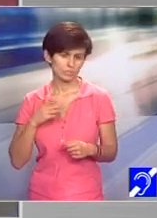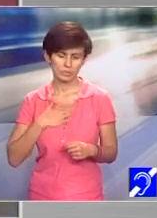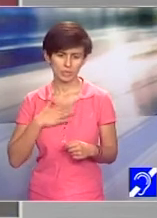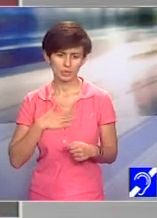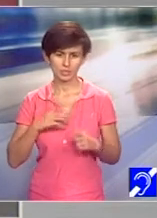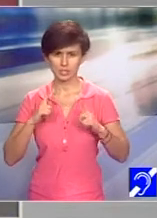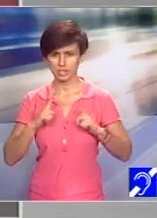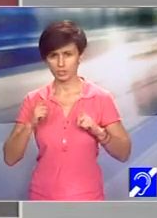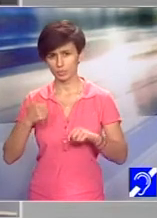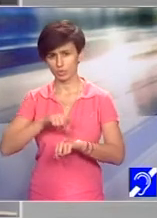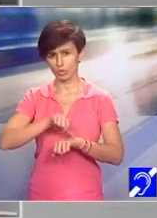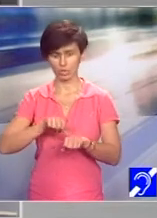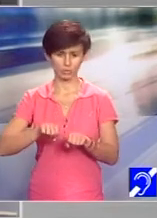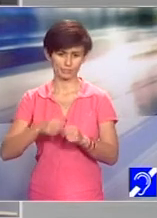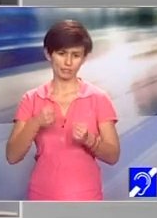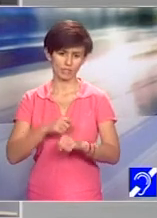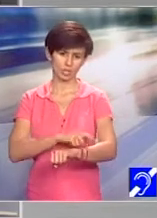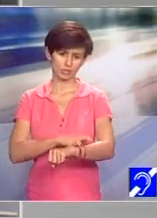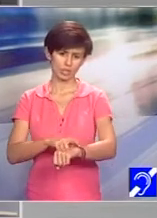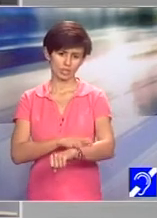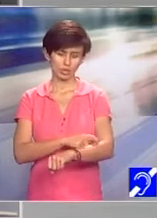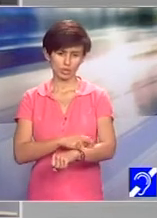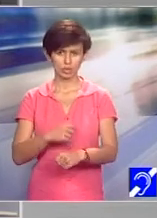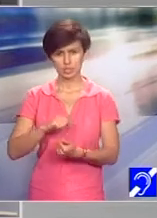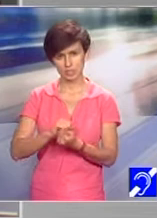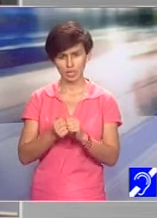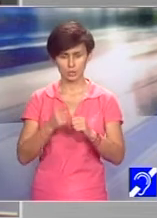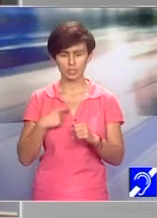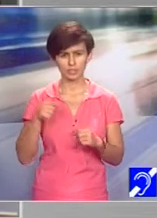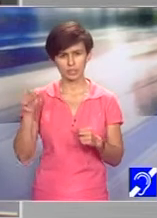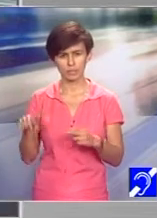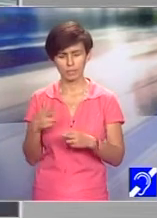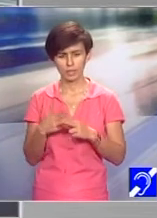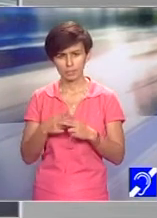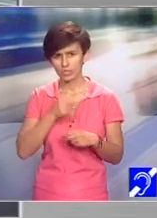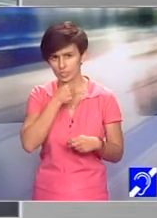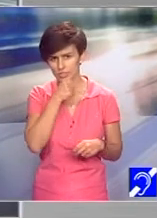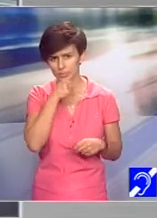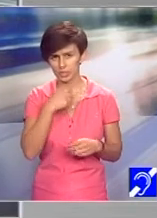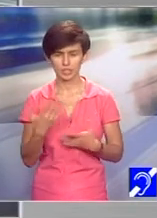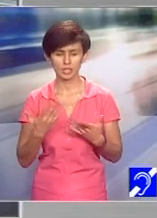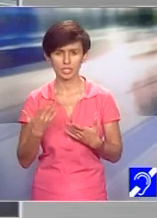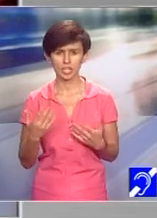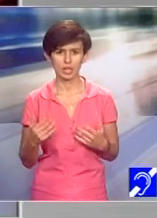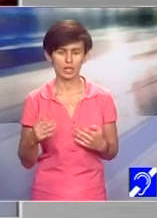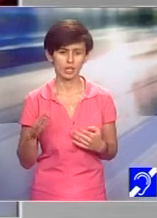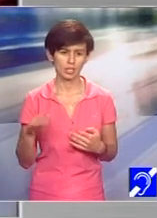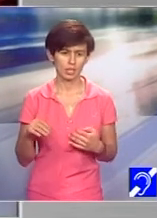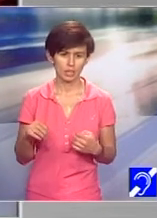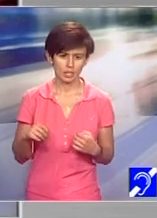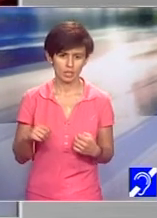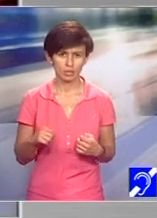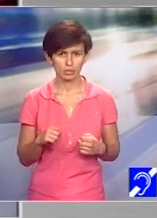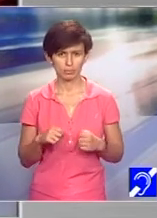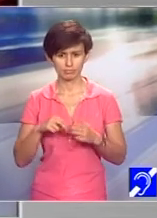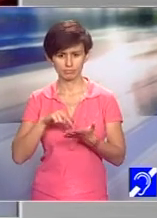vină ambulanța. Sau să sune cineva sau în enumărate cazuri pentru a veni. Sunt pacienți în vârstă care, să zic, are un traumatism în baie, cade în